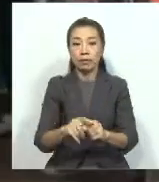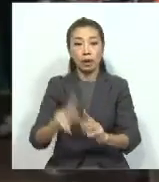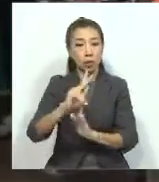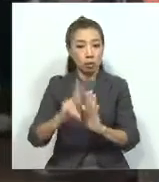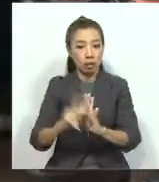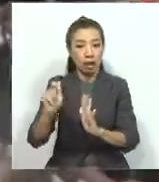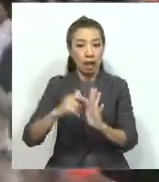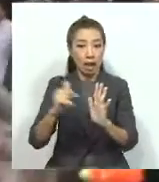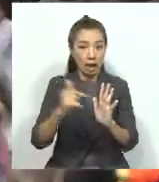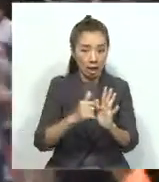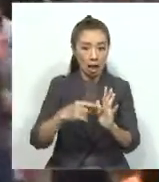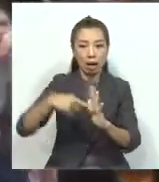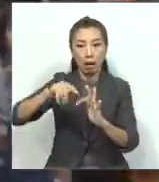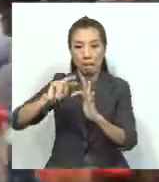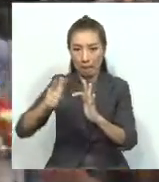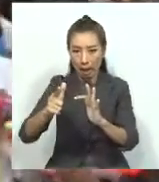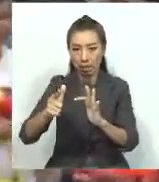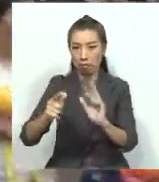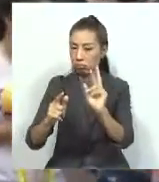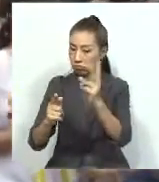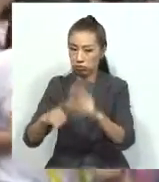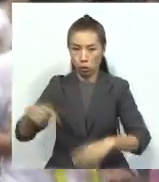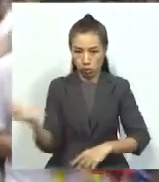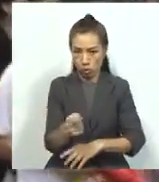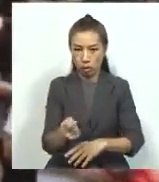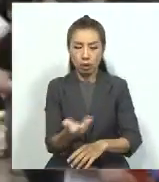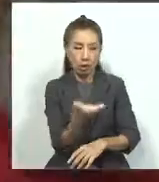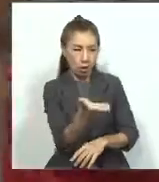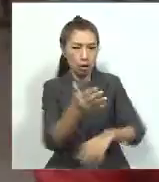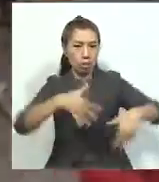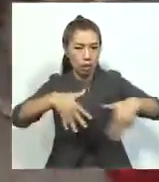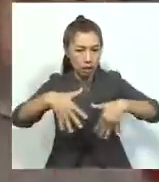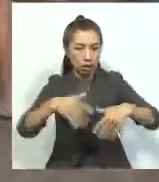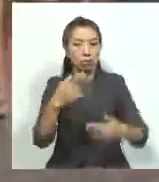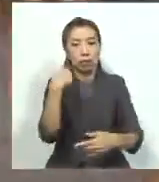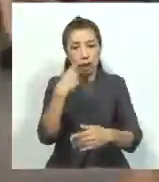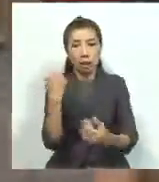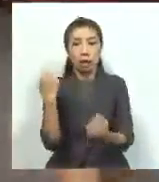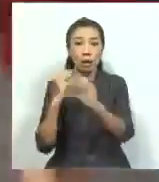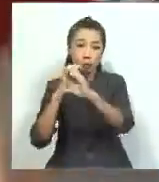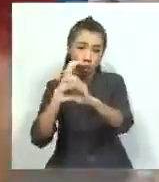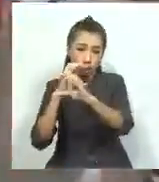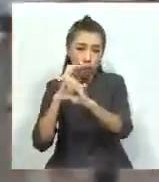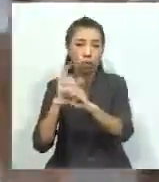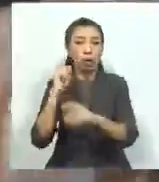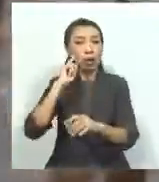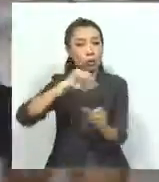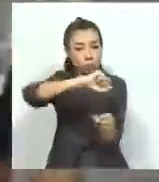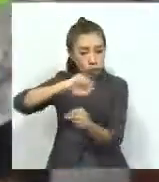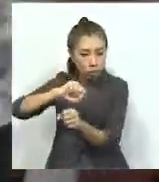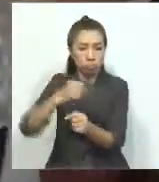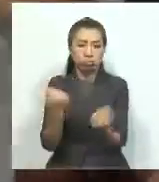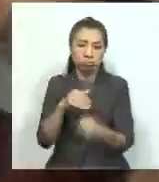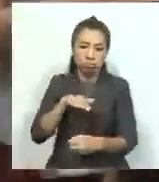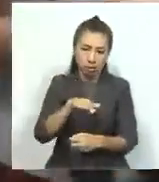ตามกฎหมายปกติที่มีอยู่พร้อมขอความร่วมมือประชาชนและผู้ขับรถโดยสารต้องใช้ความระมัดระวังในการขับรถอ